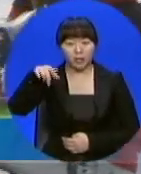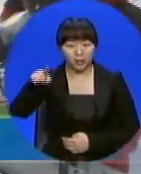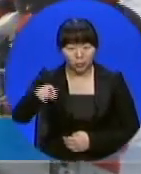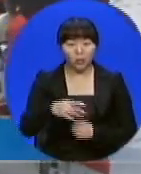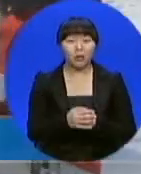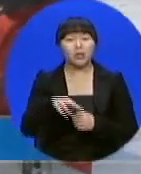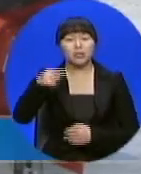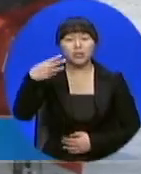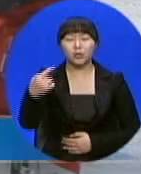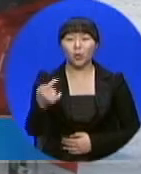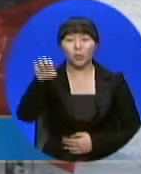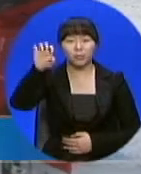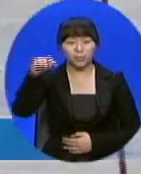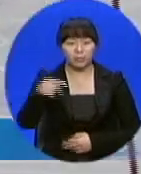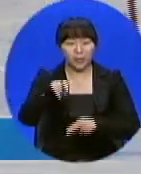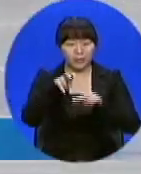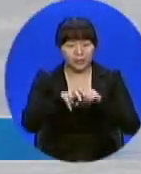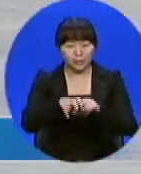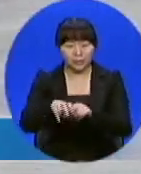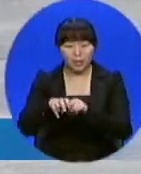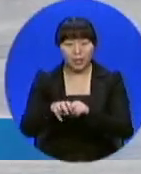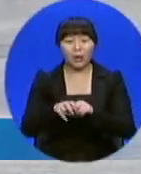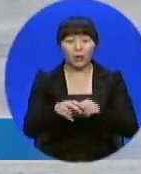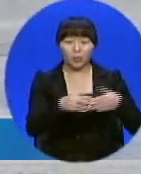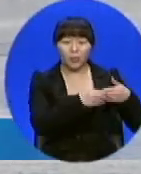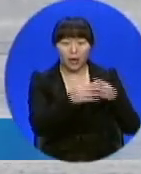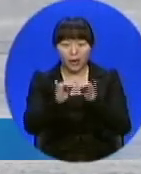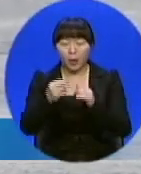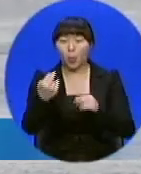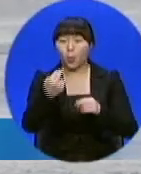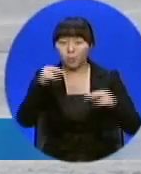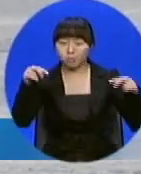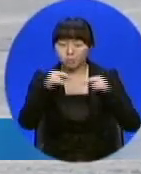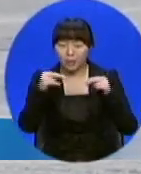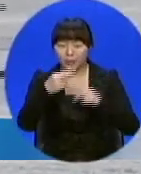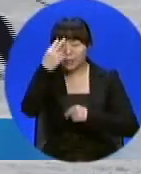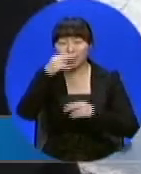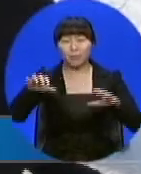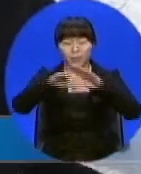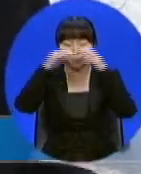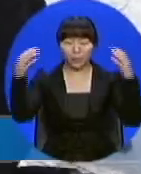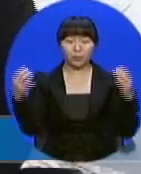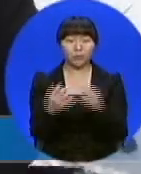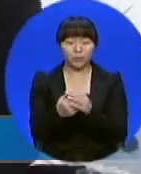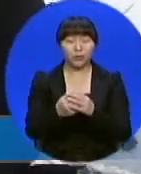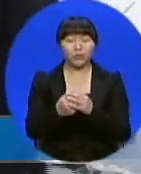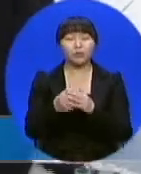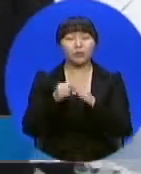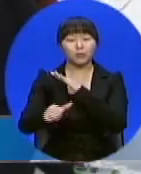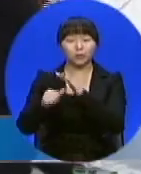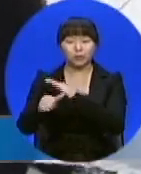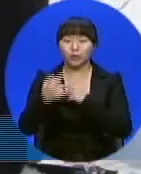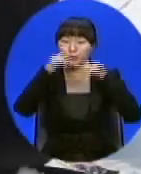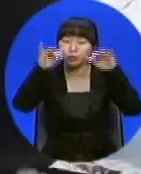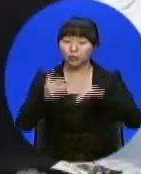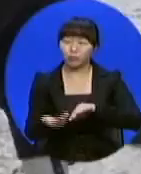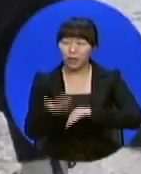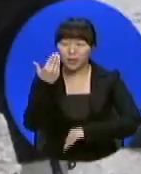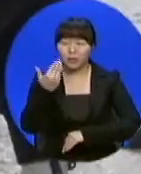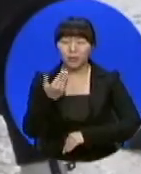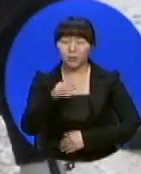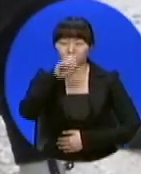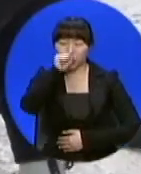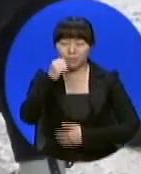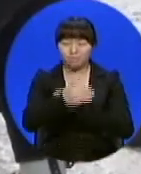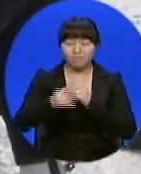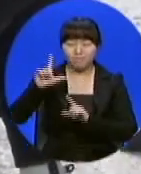시스키로 슬로프를 활강하는 좌식, 가이드와 함께 호흡을 맞추는 시각 부분까지 선수들은 설원위에서 최상의 컨디션을 만들기